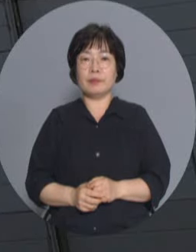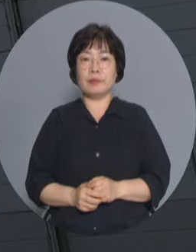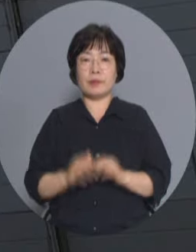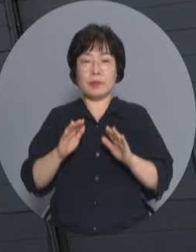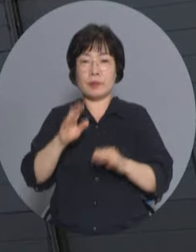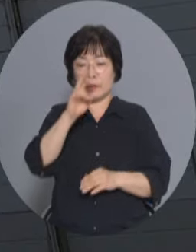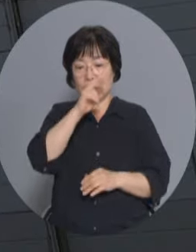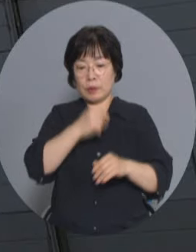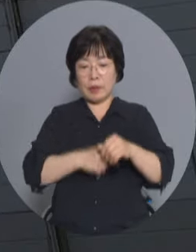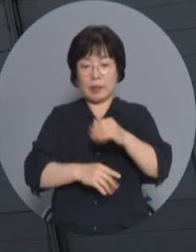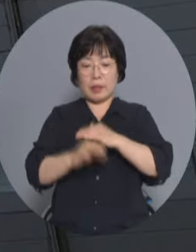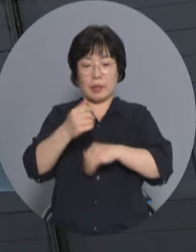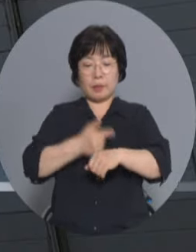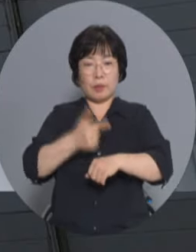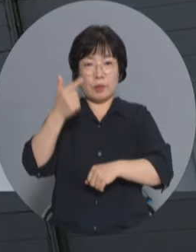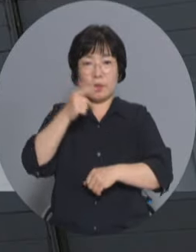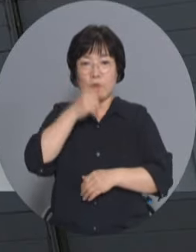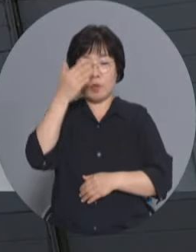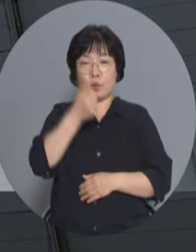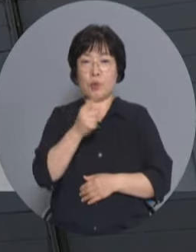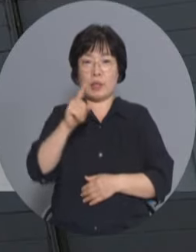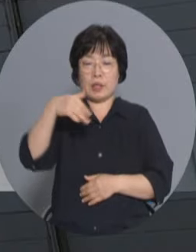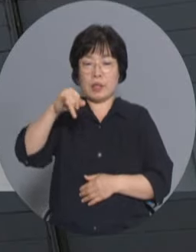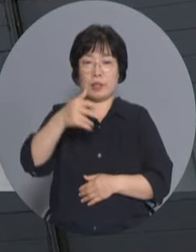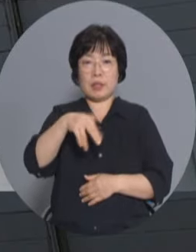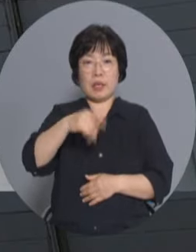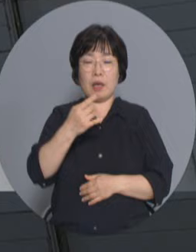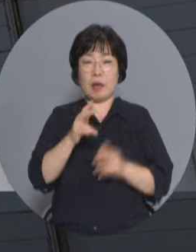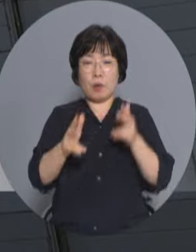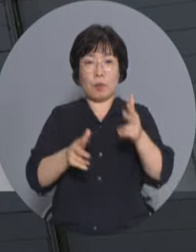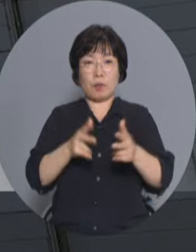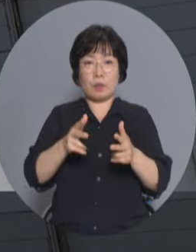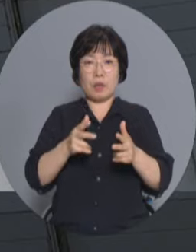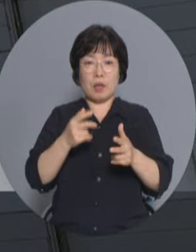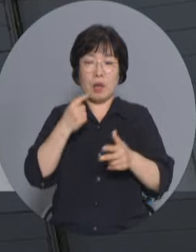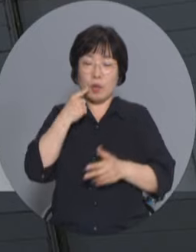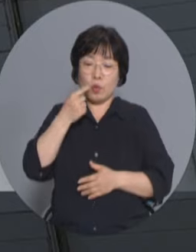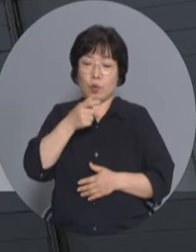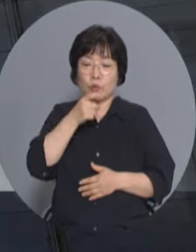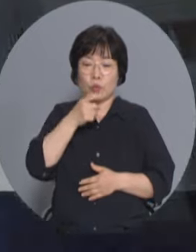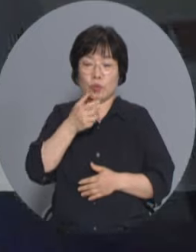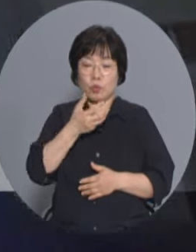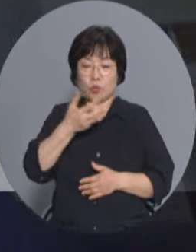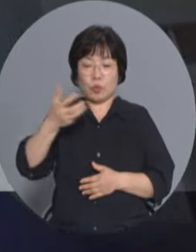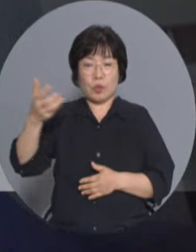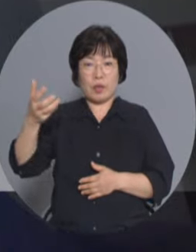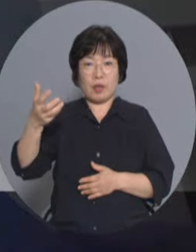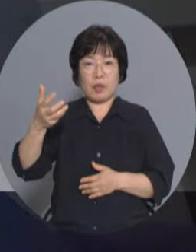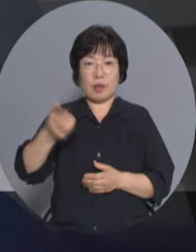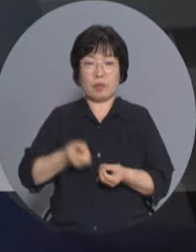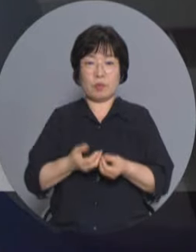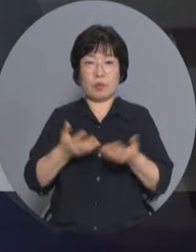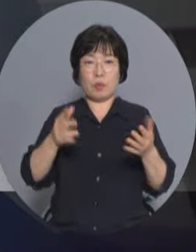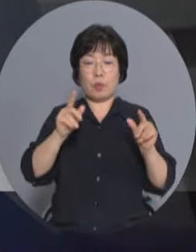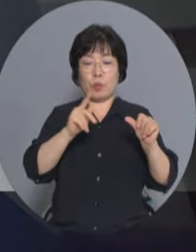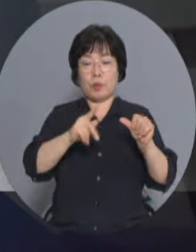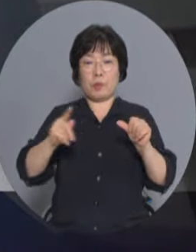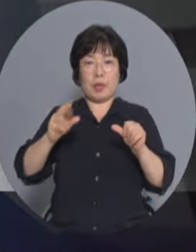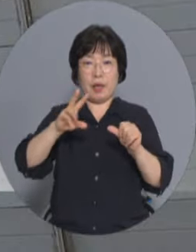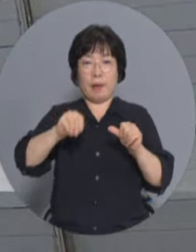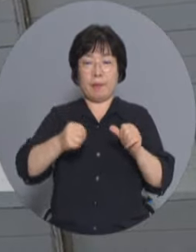오늘 오전 6시쯤 여수시 화치동 새아 mns 유해 화학 물질인 이산 화학가스 5pm